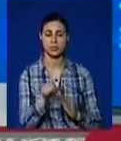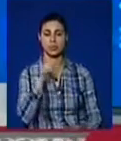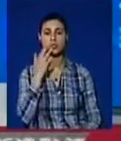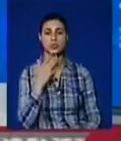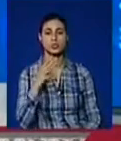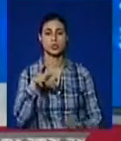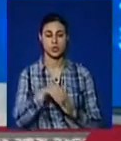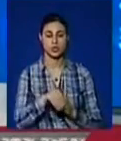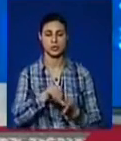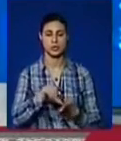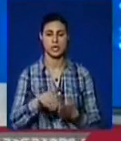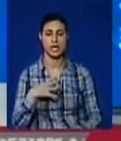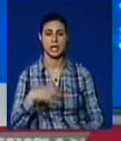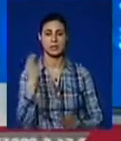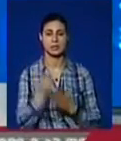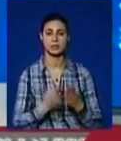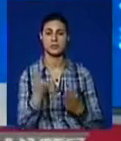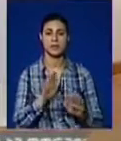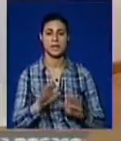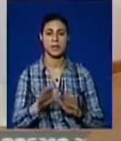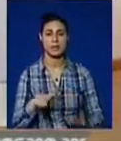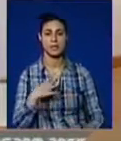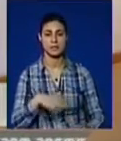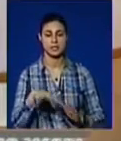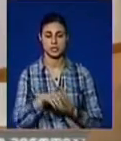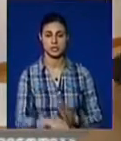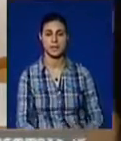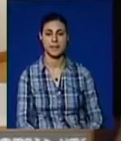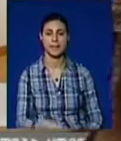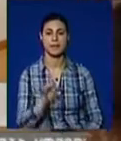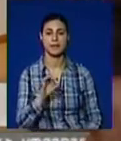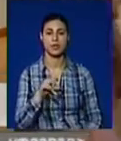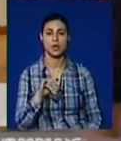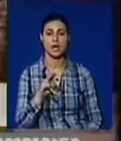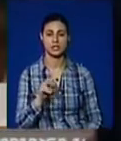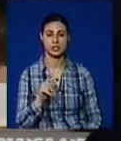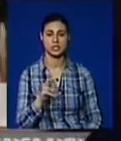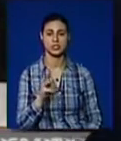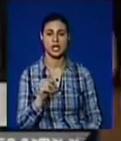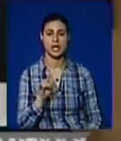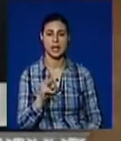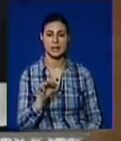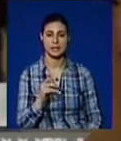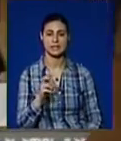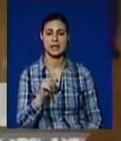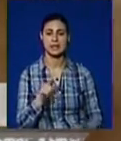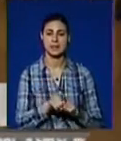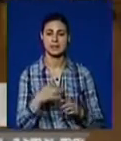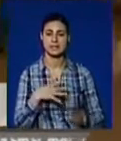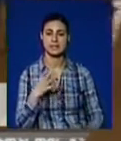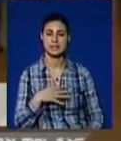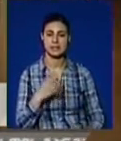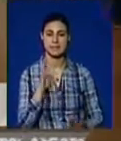უცხოეთში მოღვაწე ქართველი მხატვრის პირველი პერსონალური გამოფენა თბილისში. როლანდ შალამბერიძის ექსპოზიცია თბილისის გალერეა მასპინძლობს,